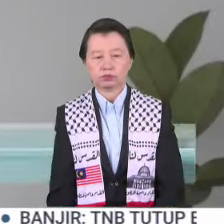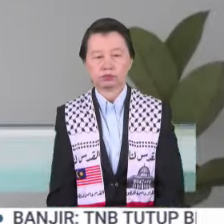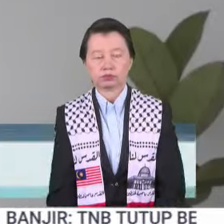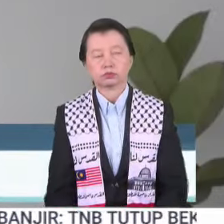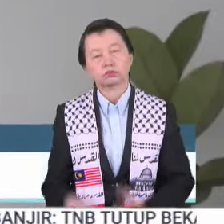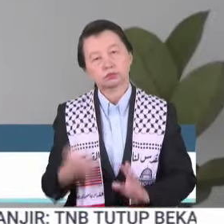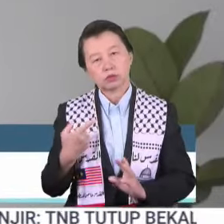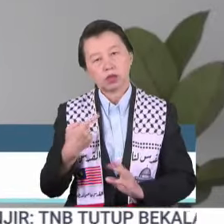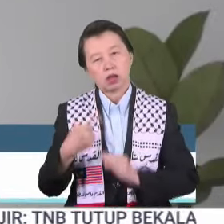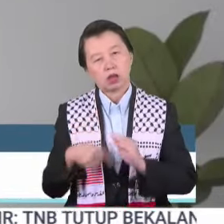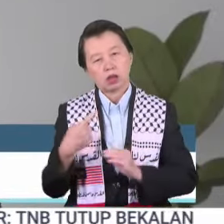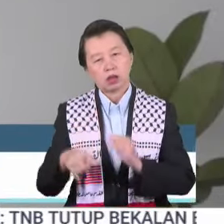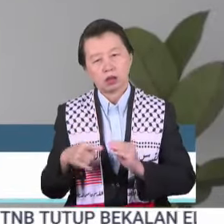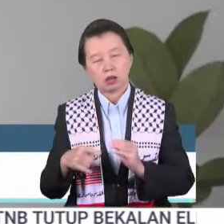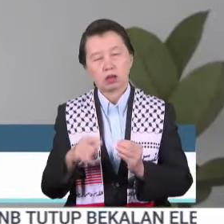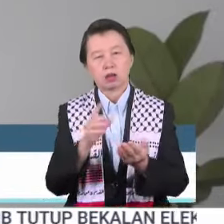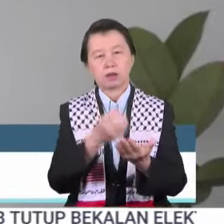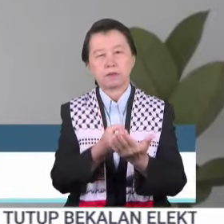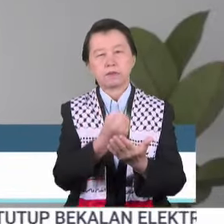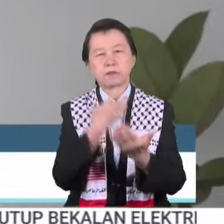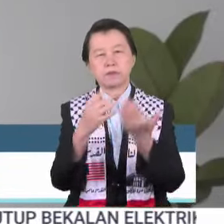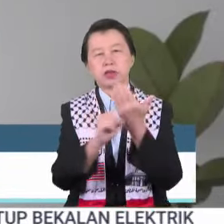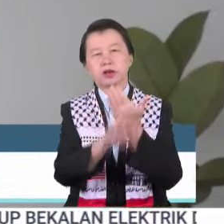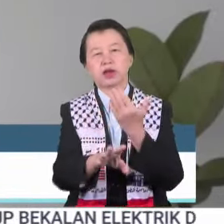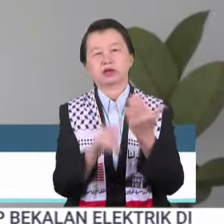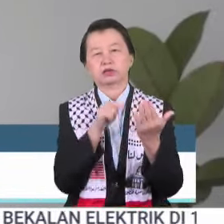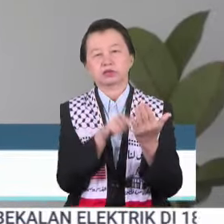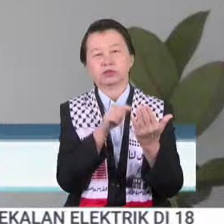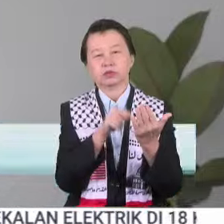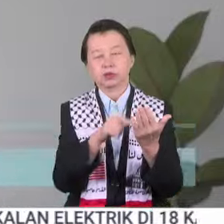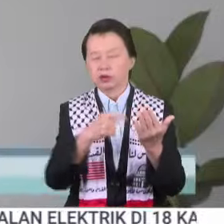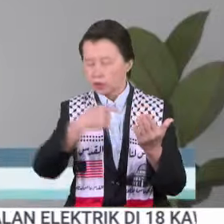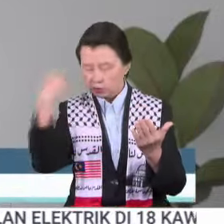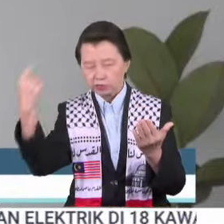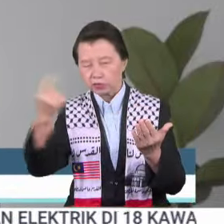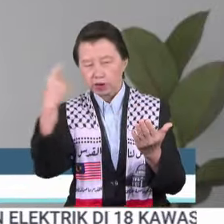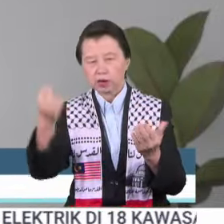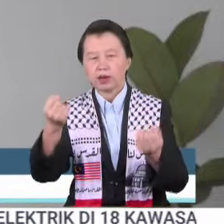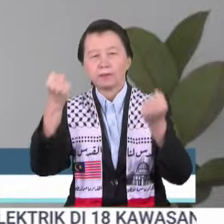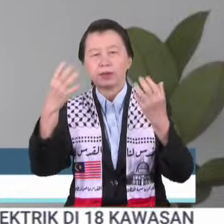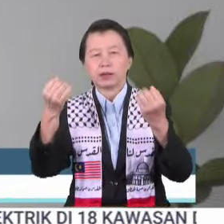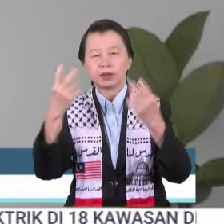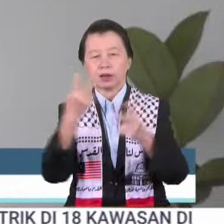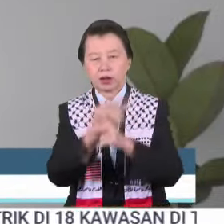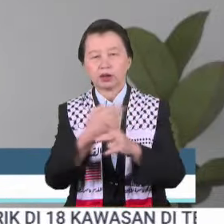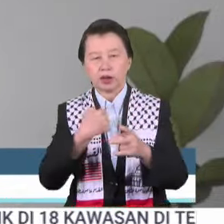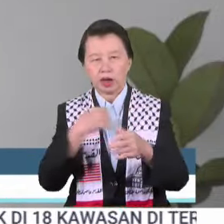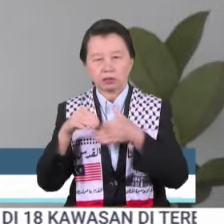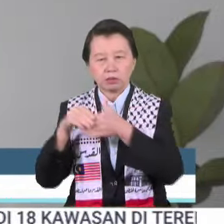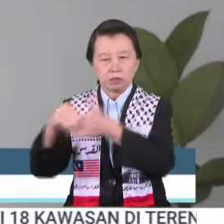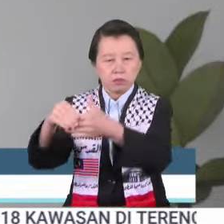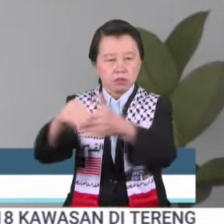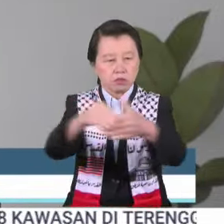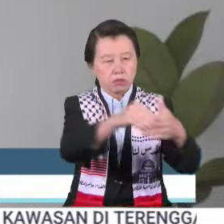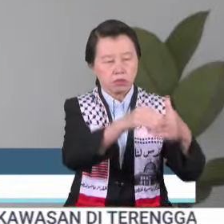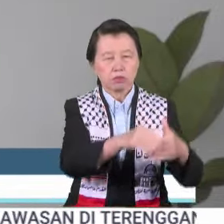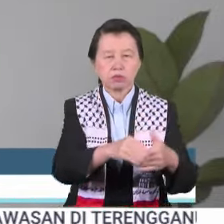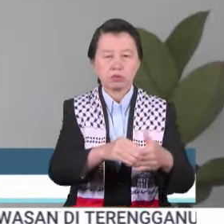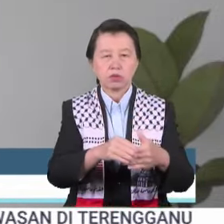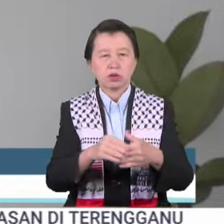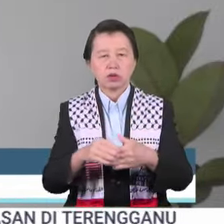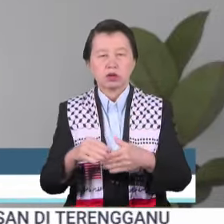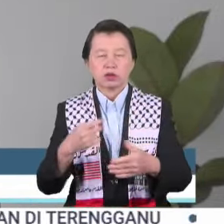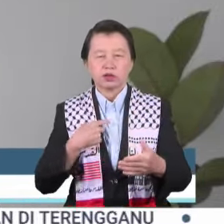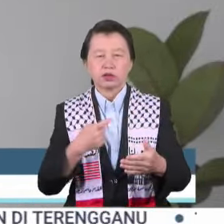sudut media sosialah yang mana sering kali banyak kali juga ada viral-viral yang tersebar yang